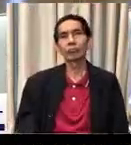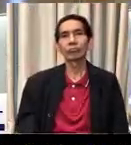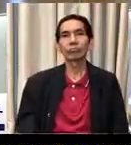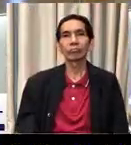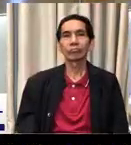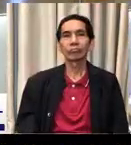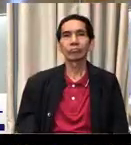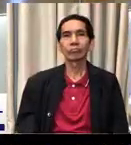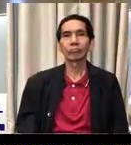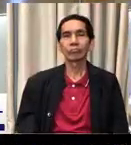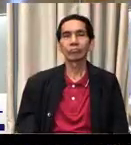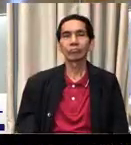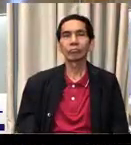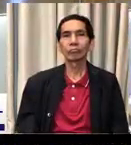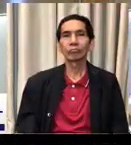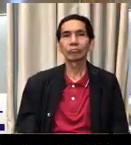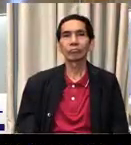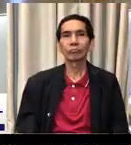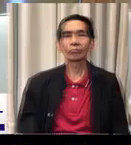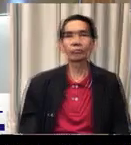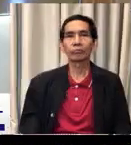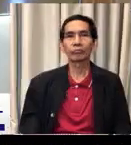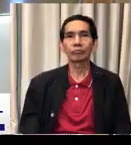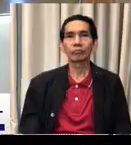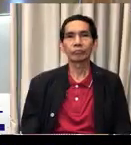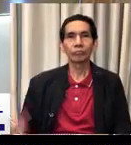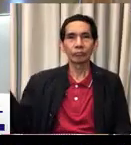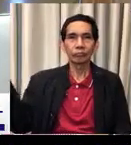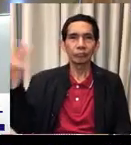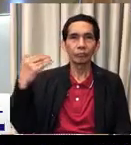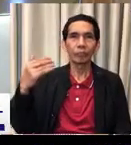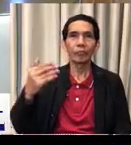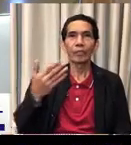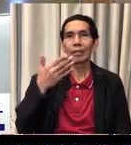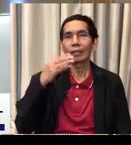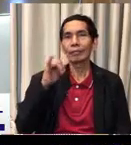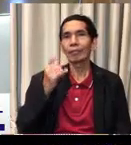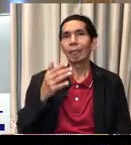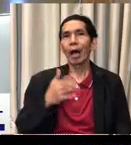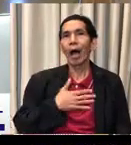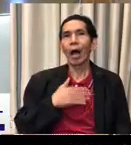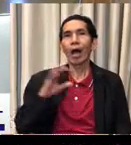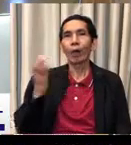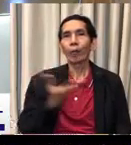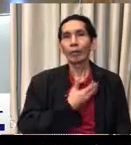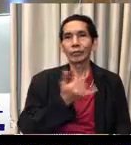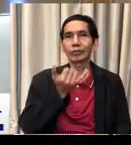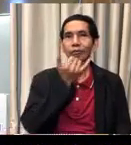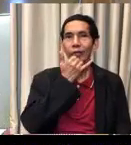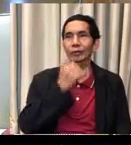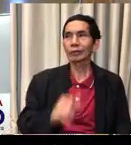Okay. Oh, ito naman. Ito, kapalpakan namin.